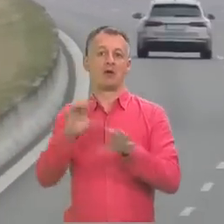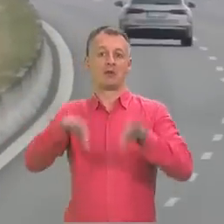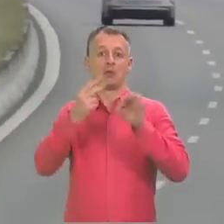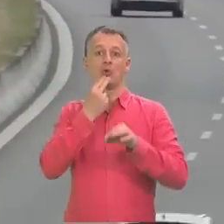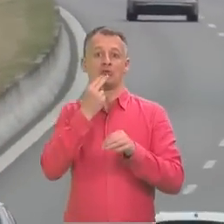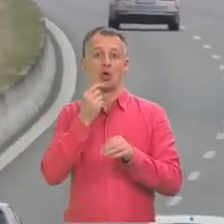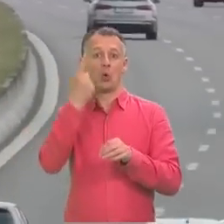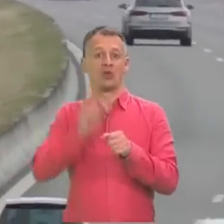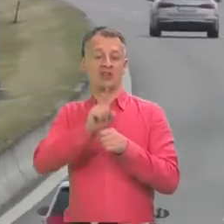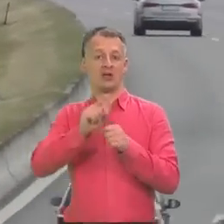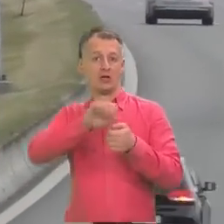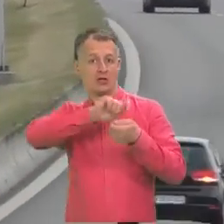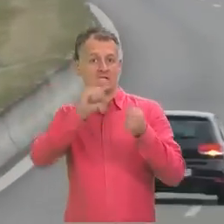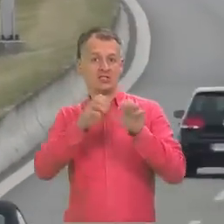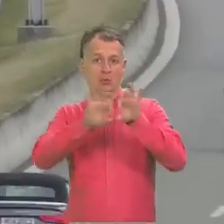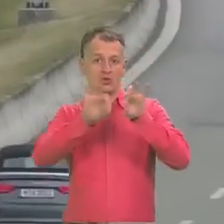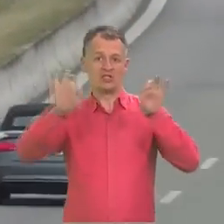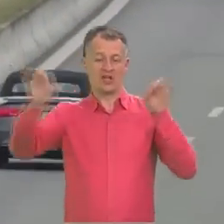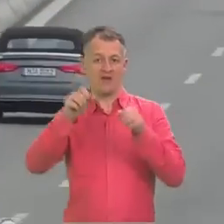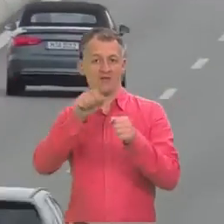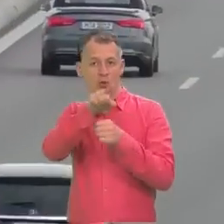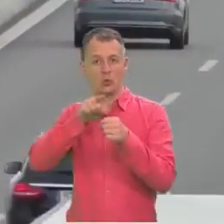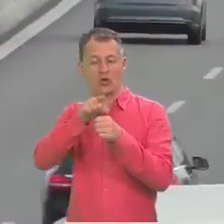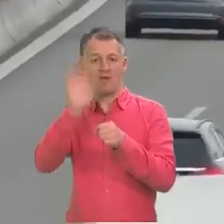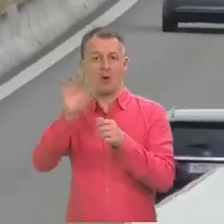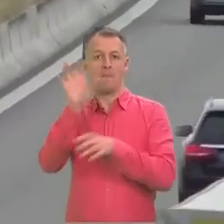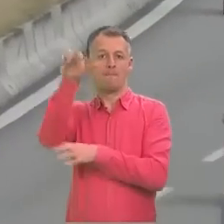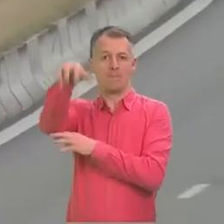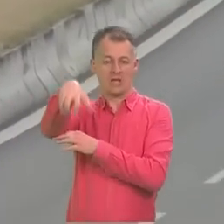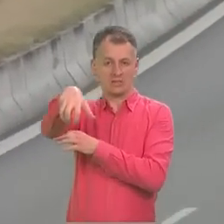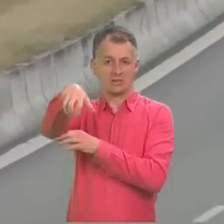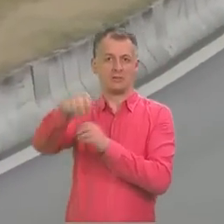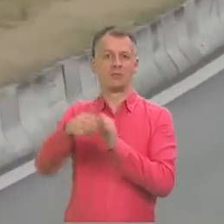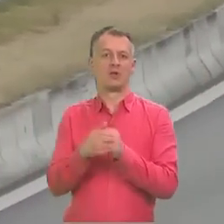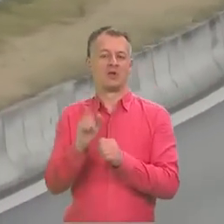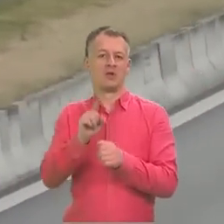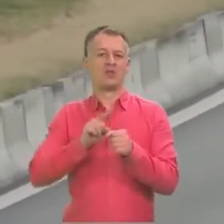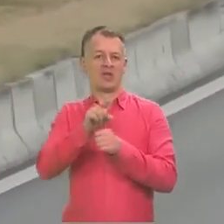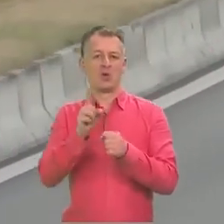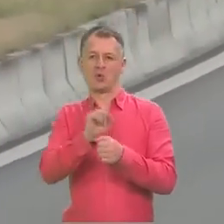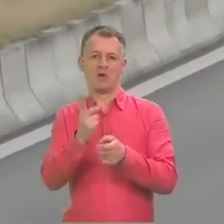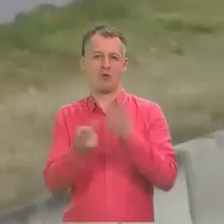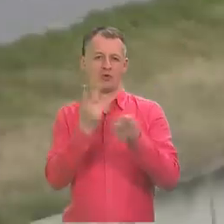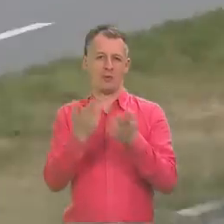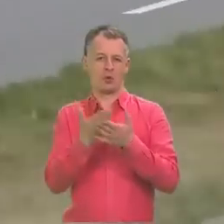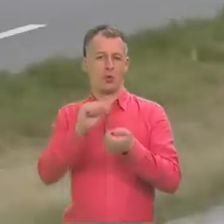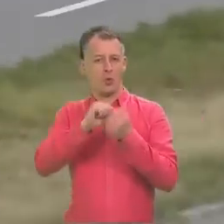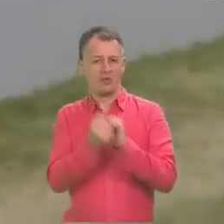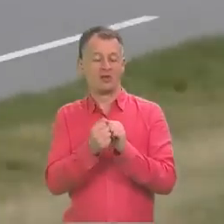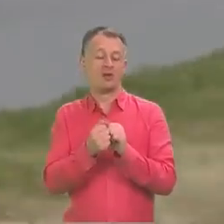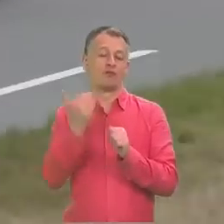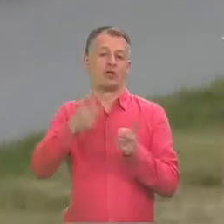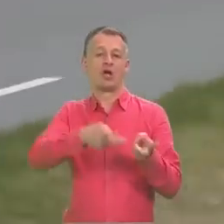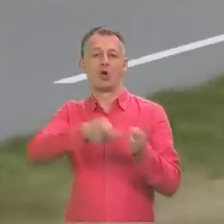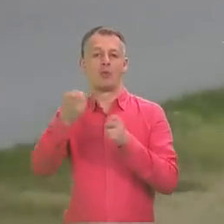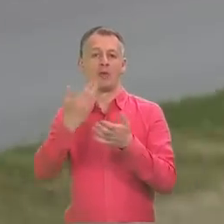un tank care, în loc de țeavă de tun, avea montat un braț de excavator. Tankul nu este pentru uz de luptă, ci a fost cel mai probabil